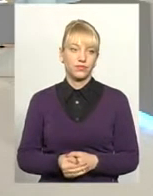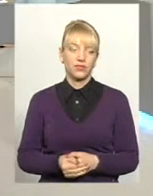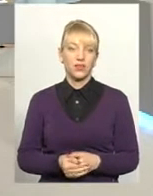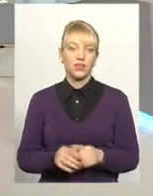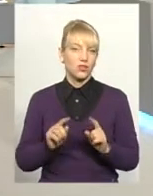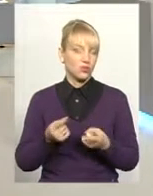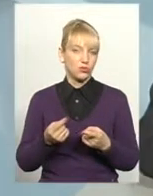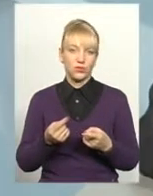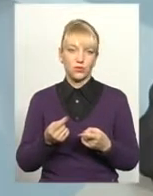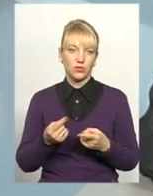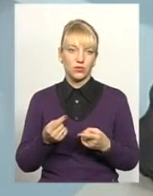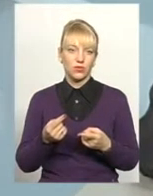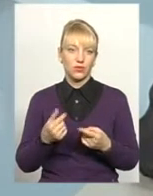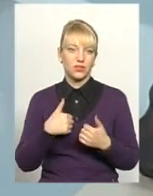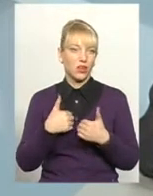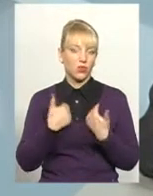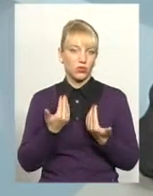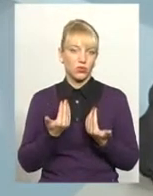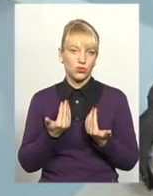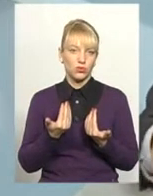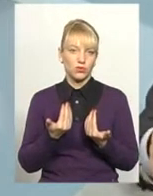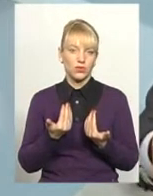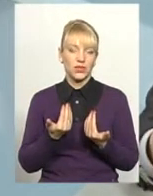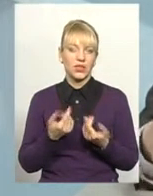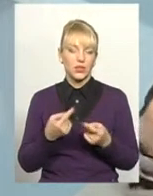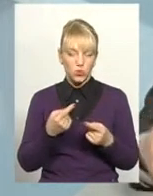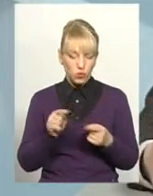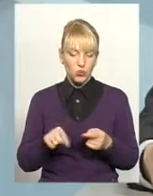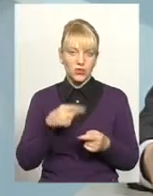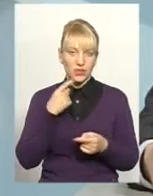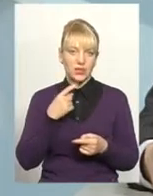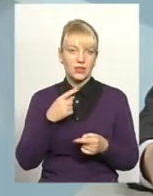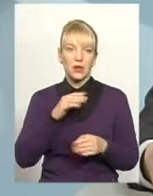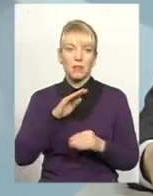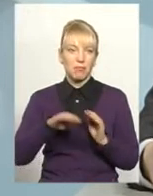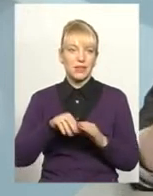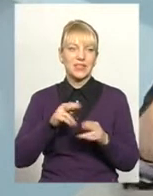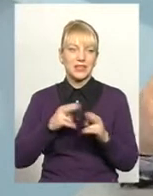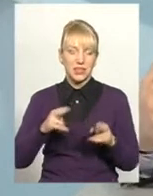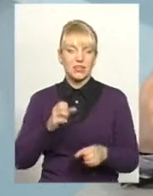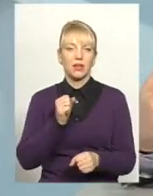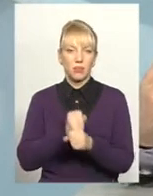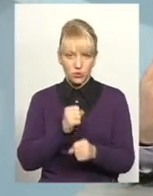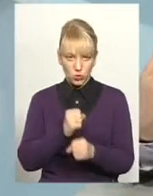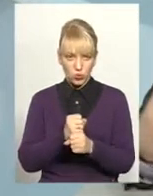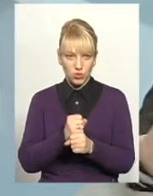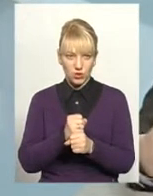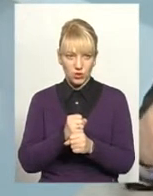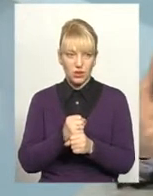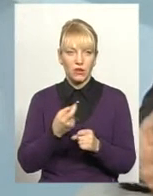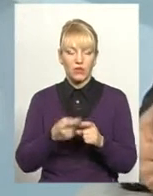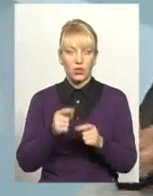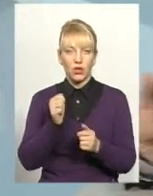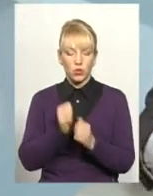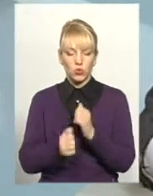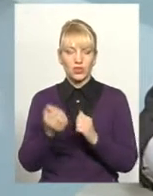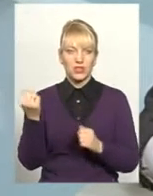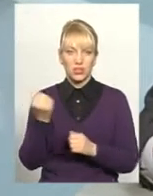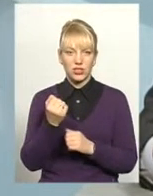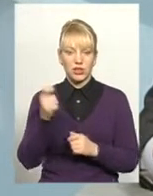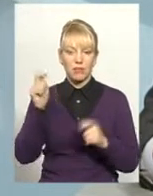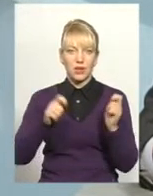Тому я хочу тут сказати, що підстанція працює. Значить, вона кожен тиждень приїжджає